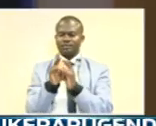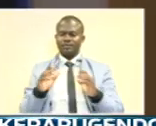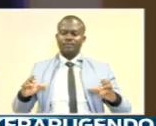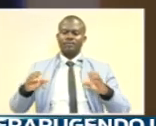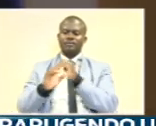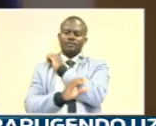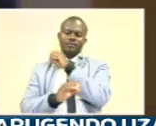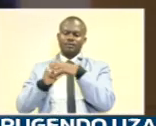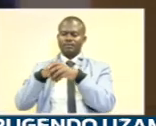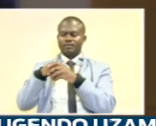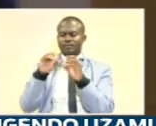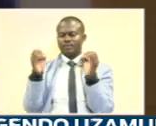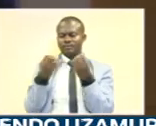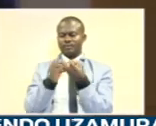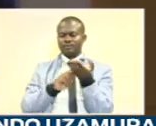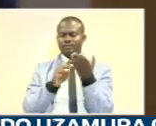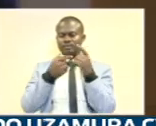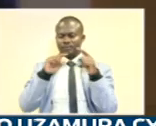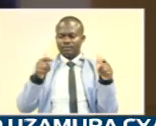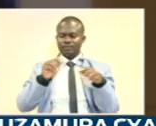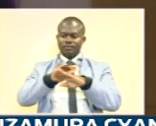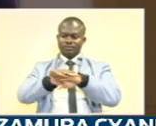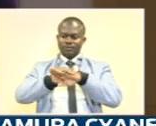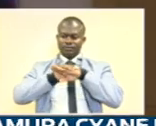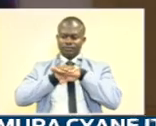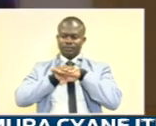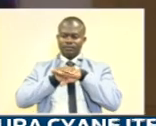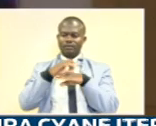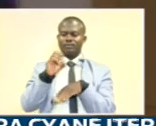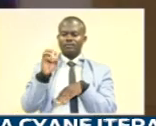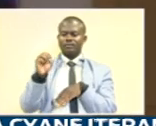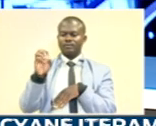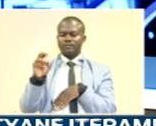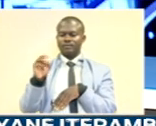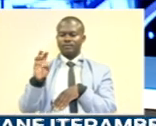ibihugu byibumbiye mu muryango ukoresha ururimi rw'Icyongereza ari wo wa Commonwealth.